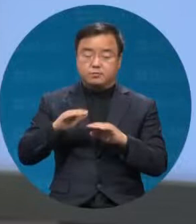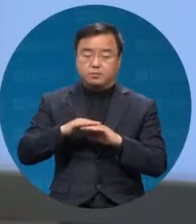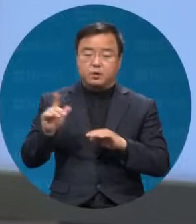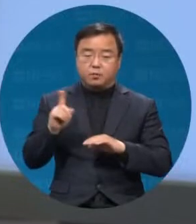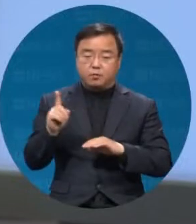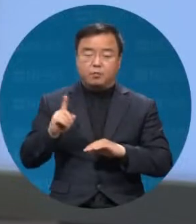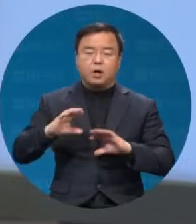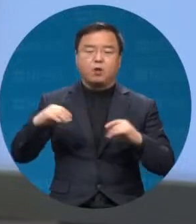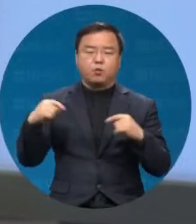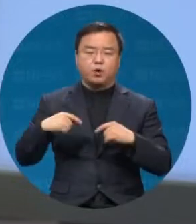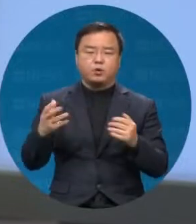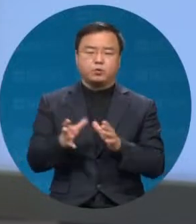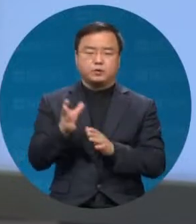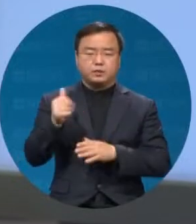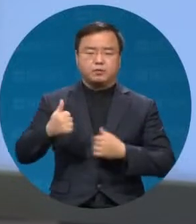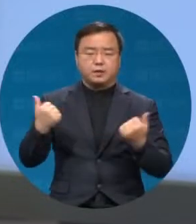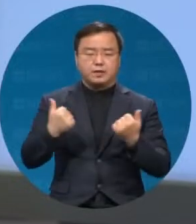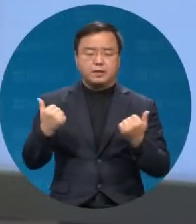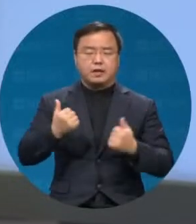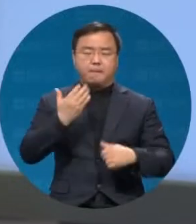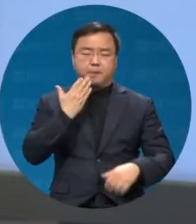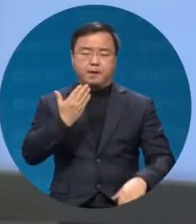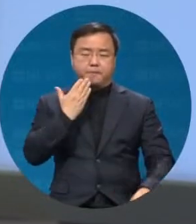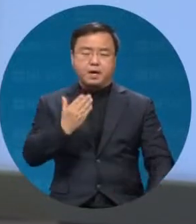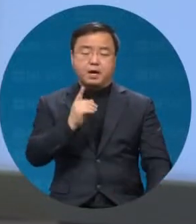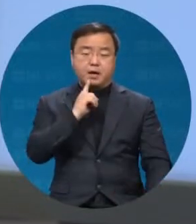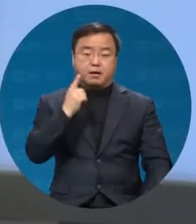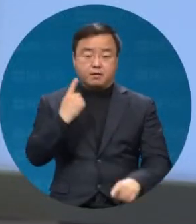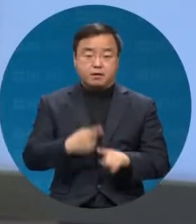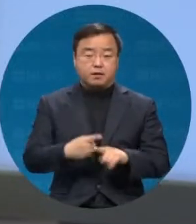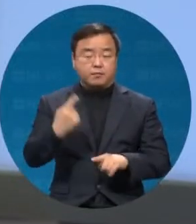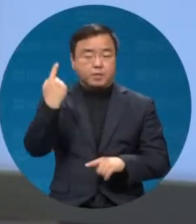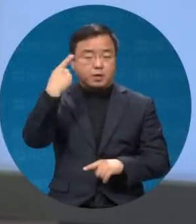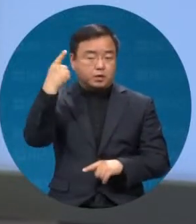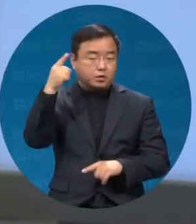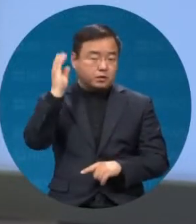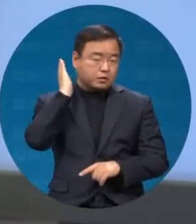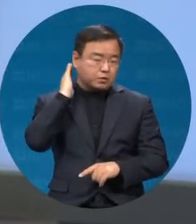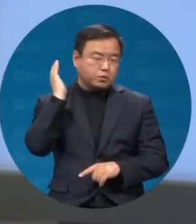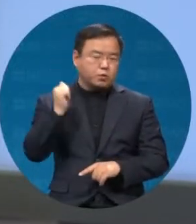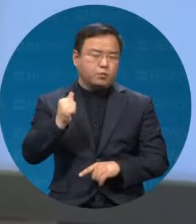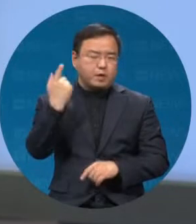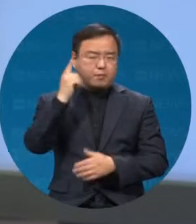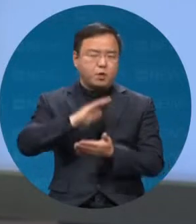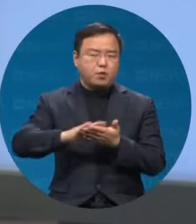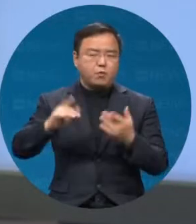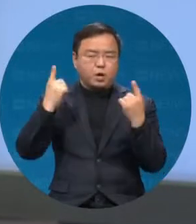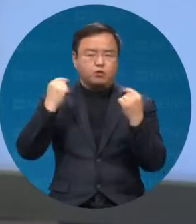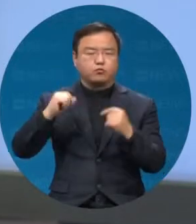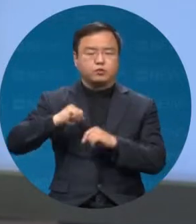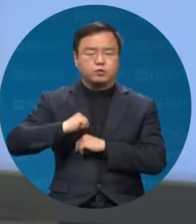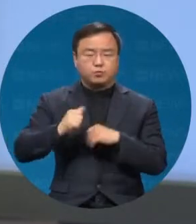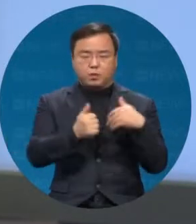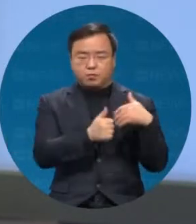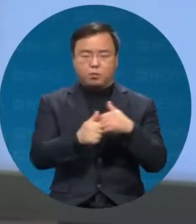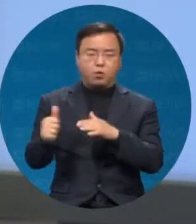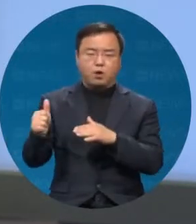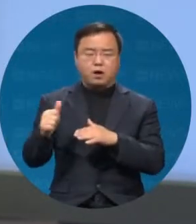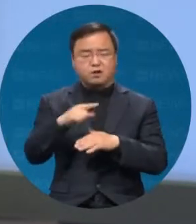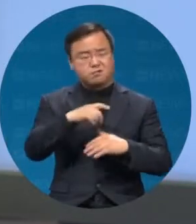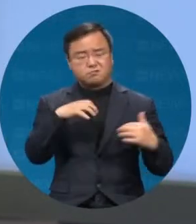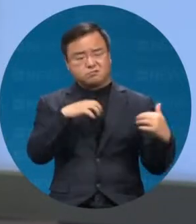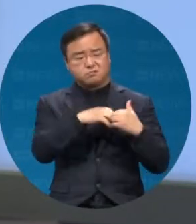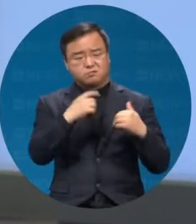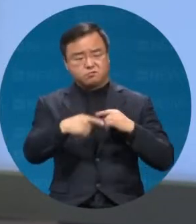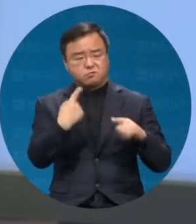간음 가능성을 열어 놓았던 미국은 푸틴 대통령의 평화의 평화유지군 투입 명령을 침공 이라고 규정하고 회담을 전격